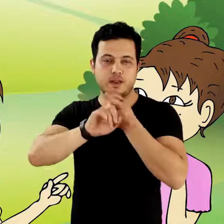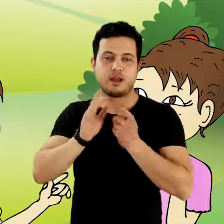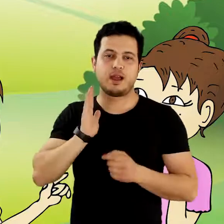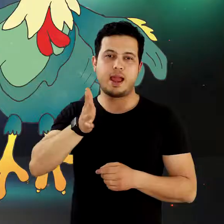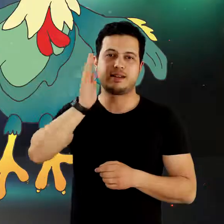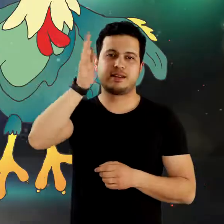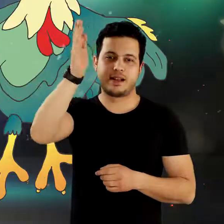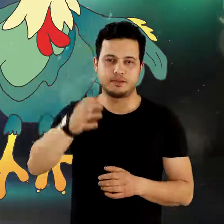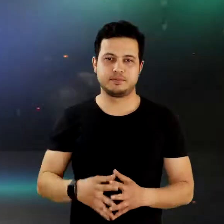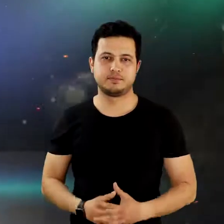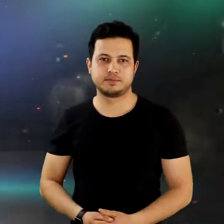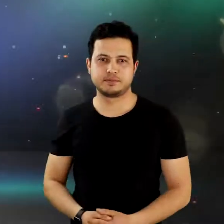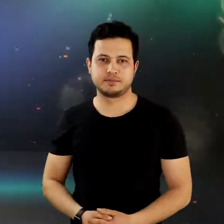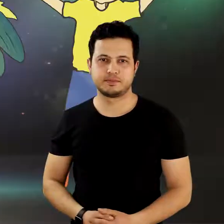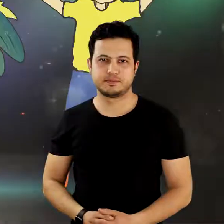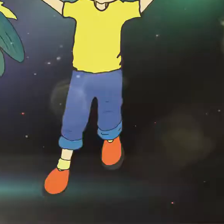etkinlikler.